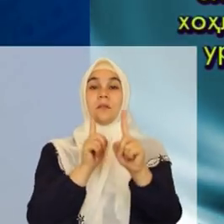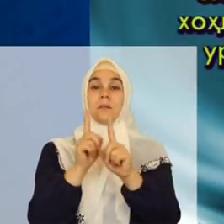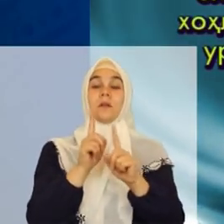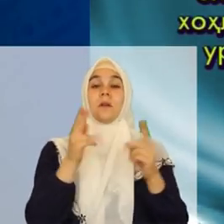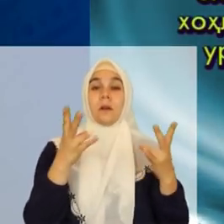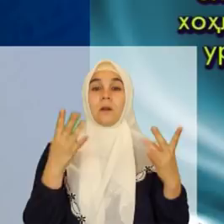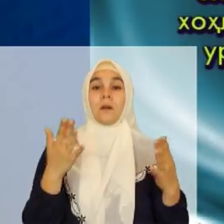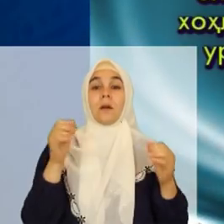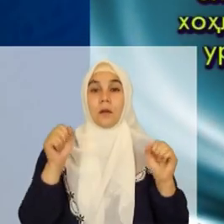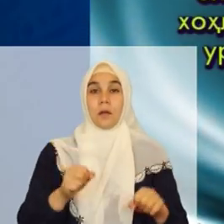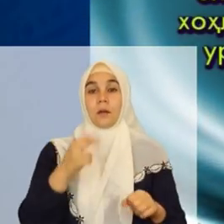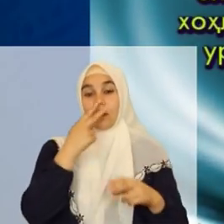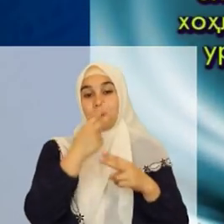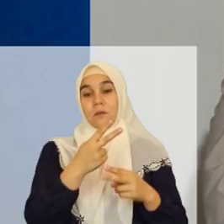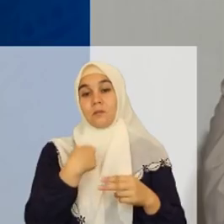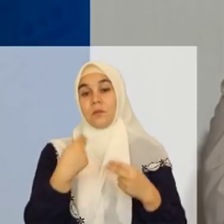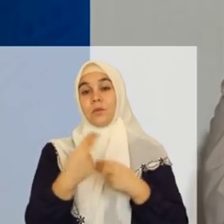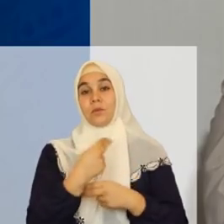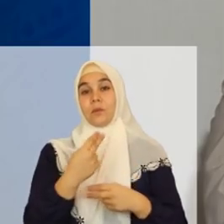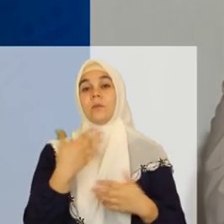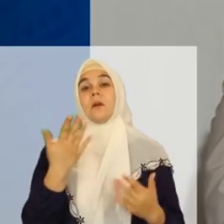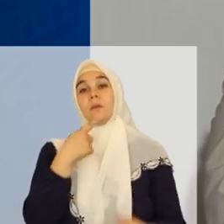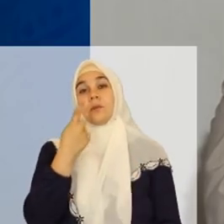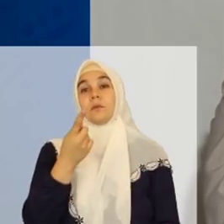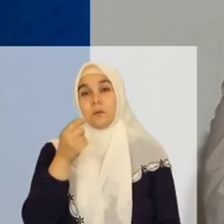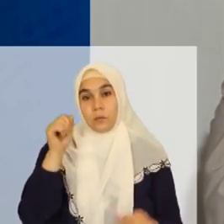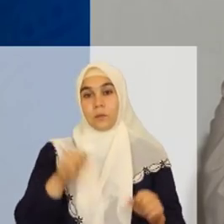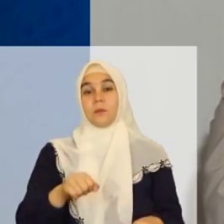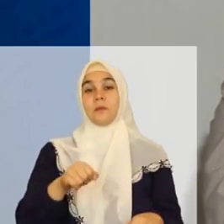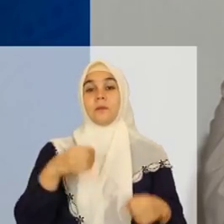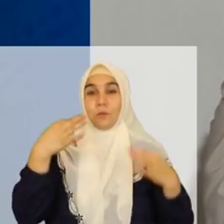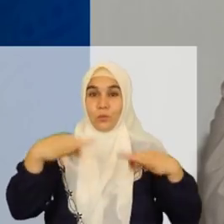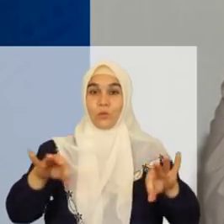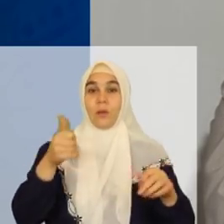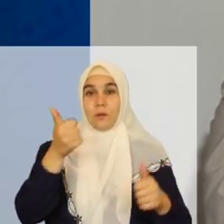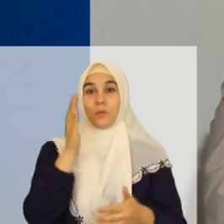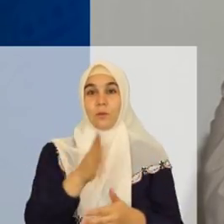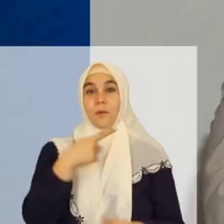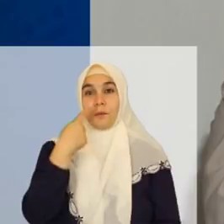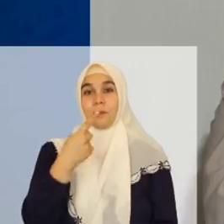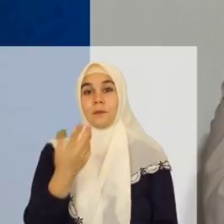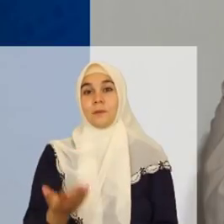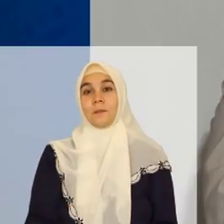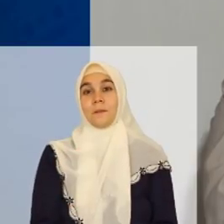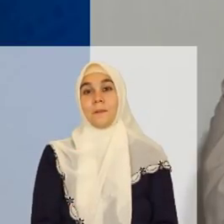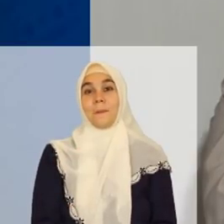urilaman. Bunga qanday qaraysiz? Men nima deb qarardim? O'sha narsani qilavering, yaxshi bo'ladi demayman shu vaqtida.